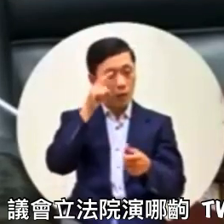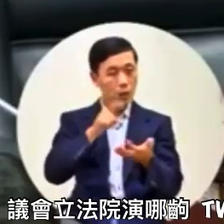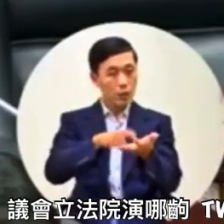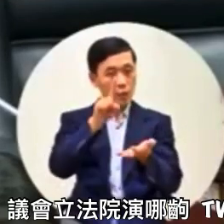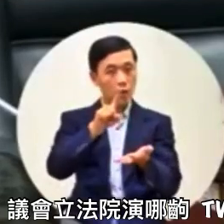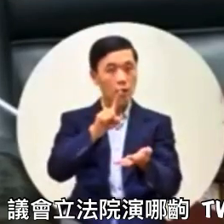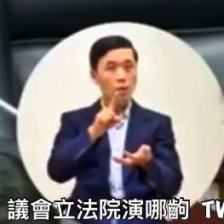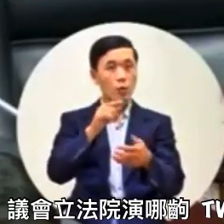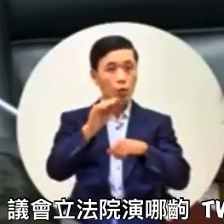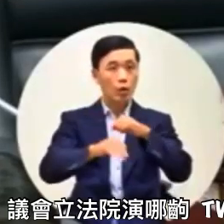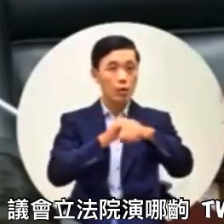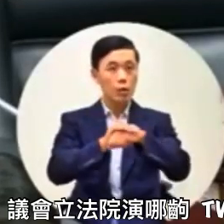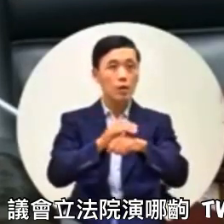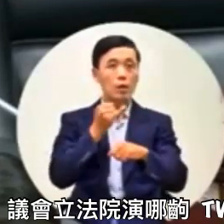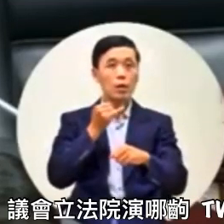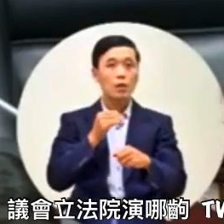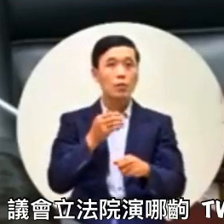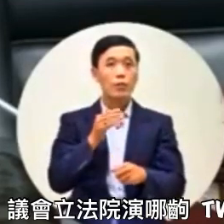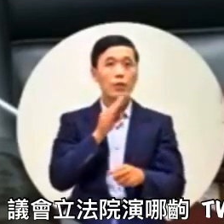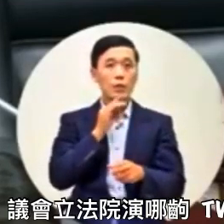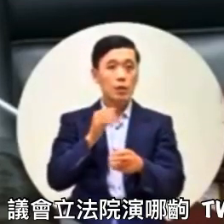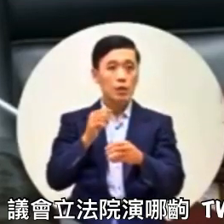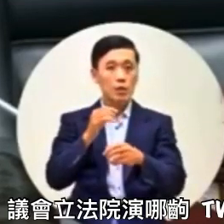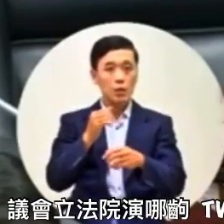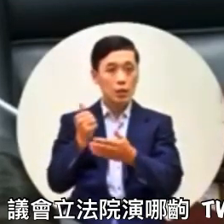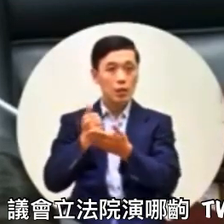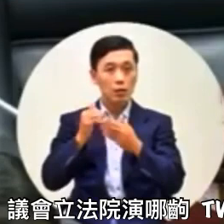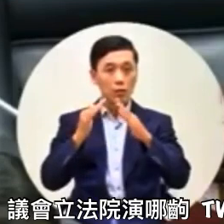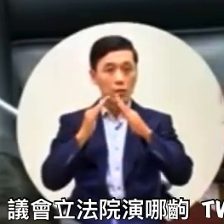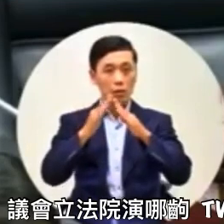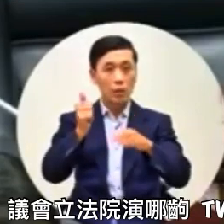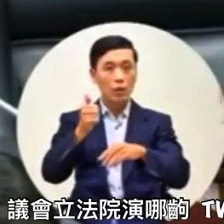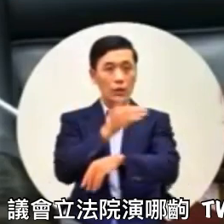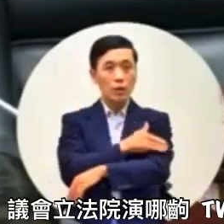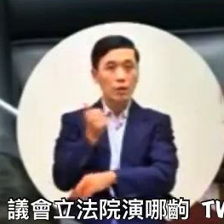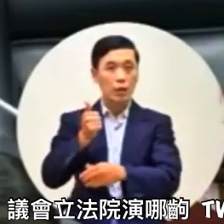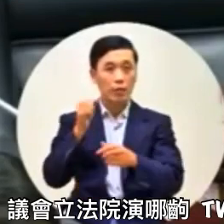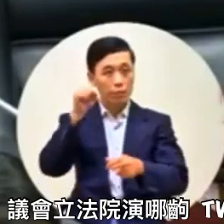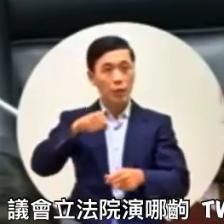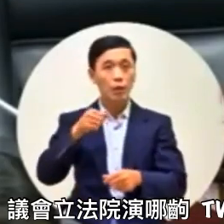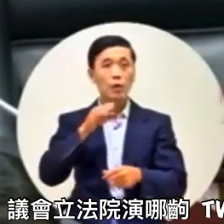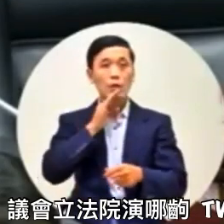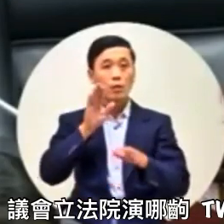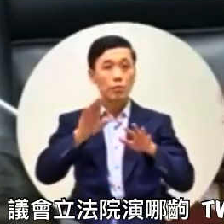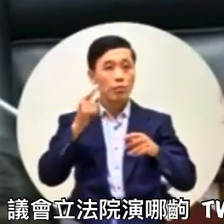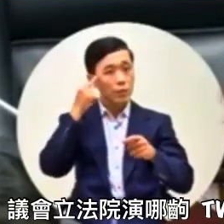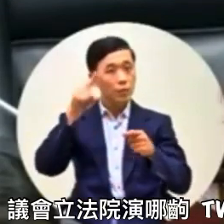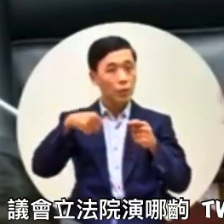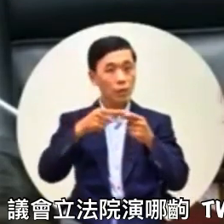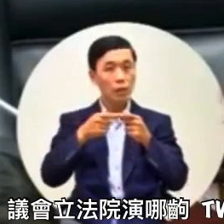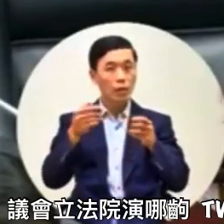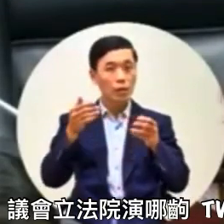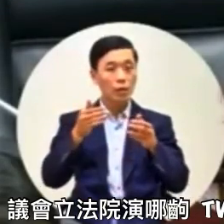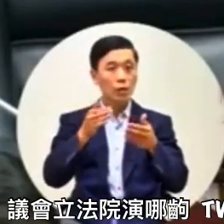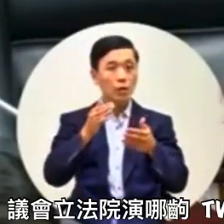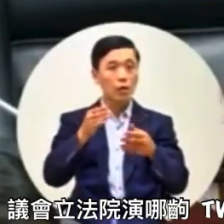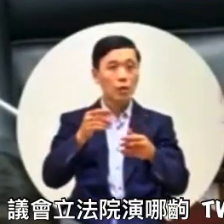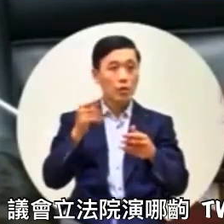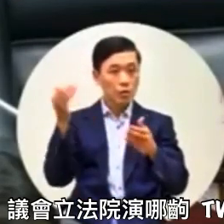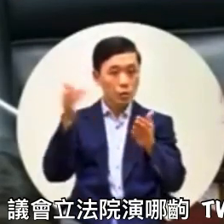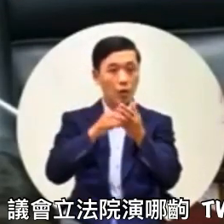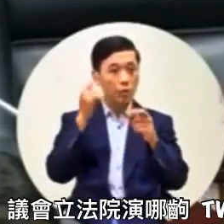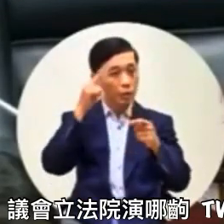我们陈市长可以答应一下嘛？今年明年度可不可以达到2000多位的新增？ 林局长，请答